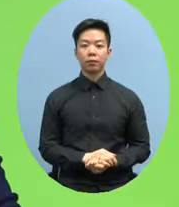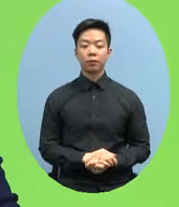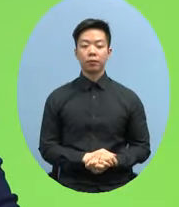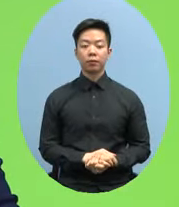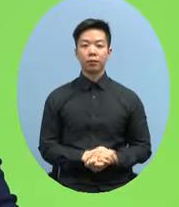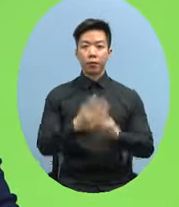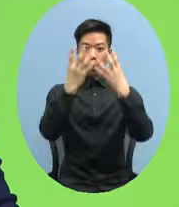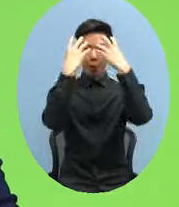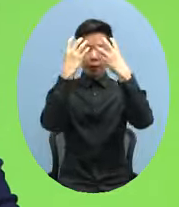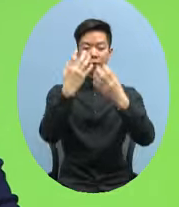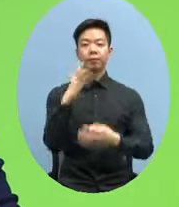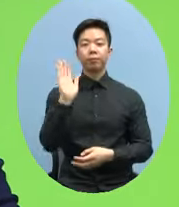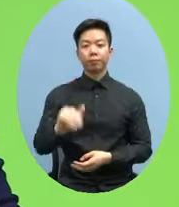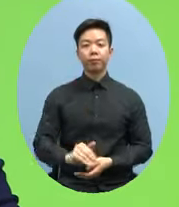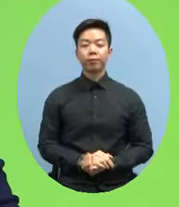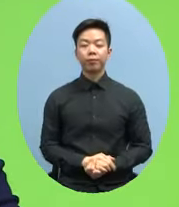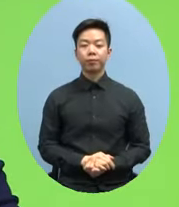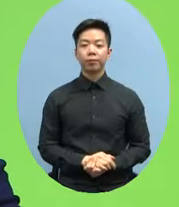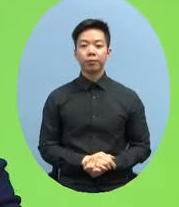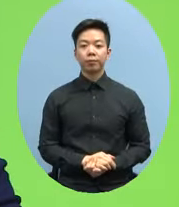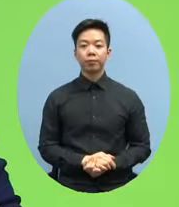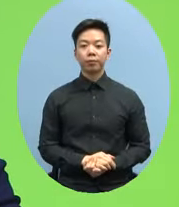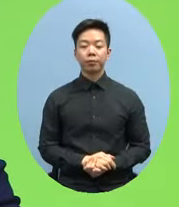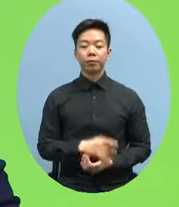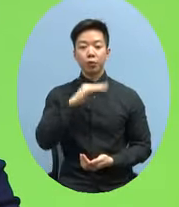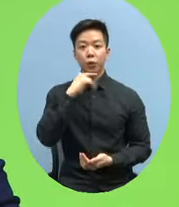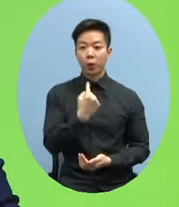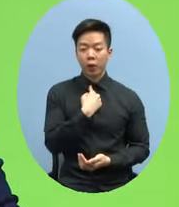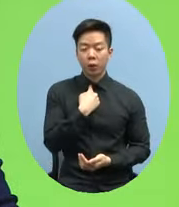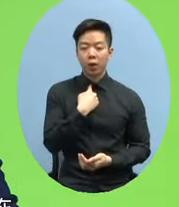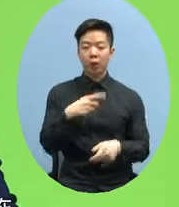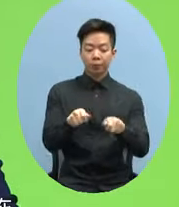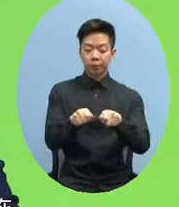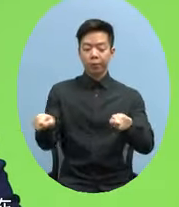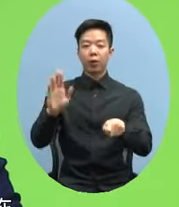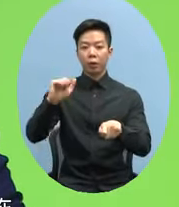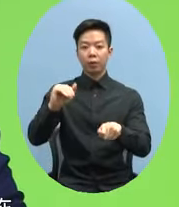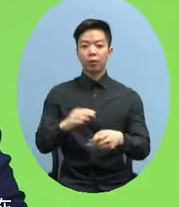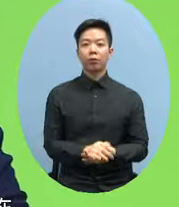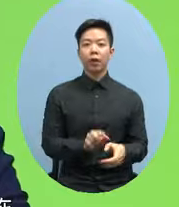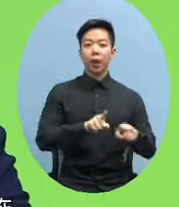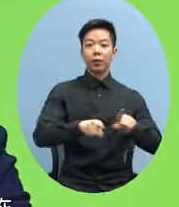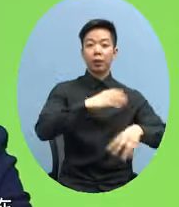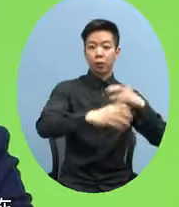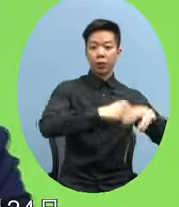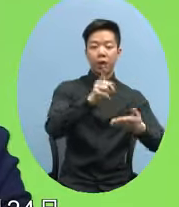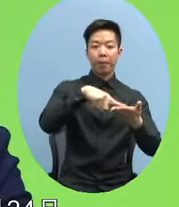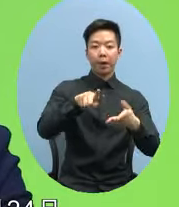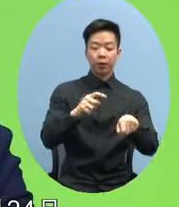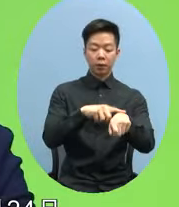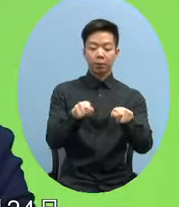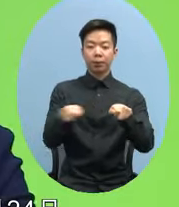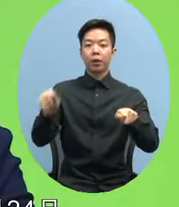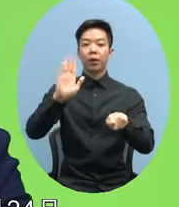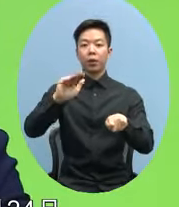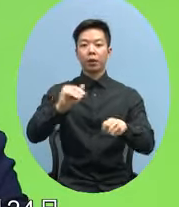切睇住個情況嚇。當然有需要的時候是可以延長的，再回去行政會議是可以延長。不過有一個日